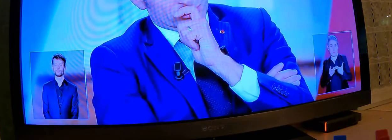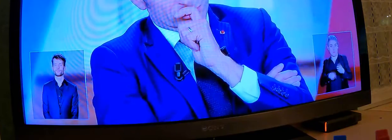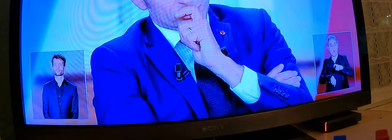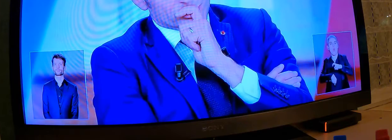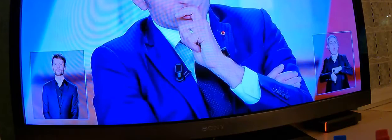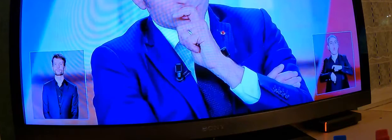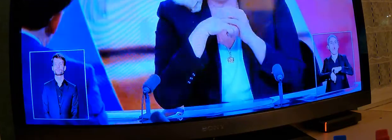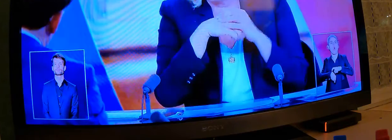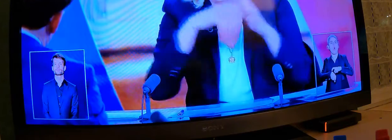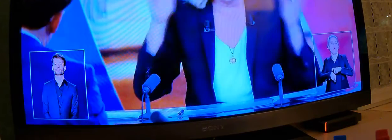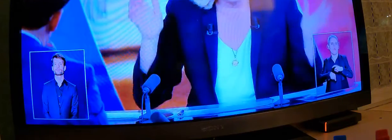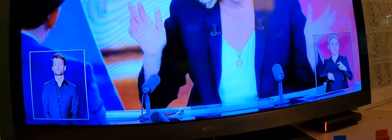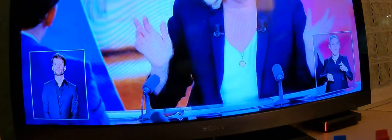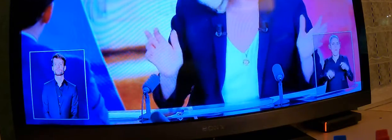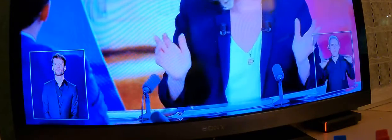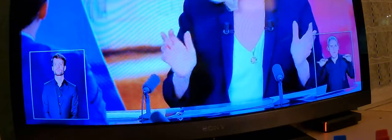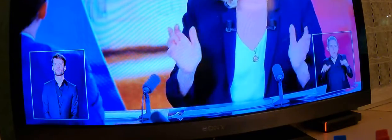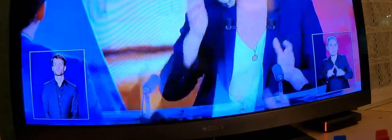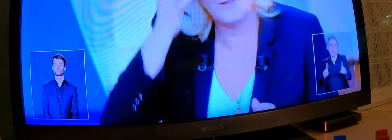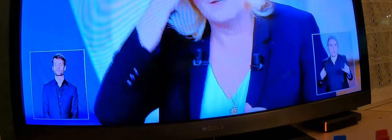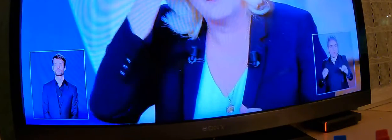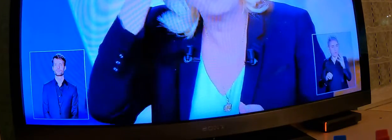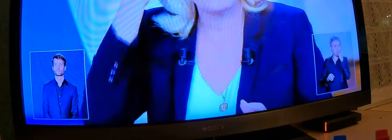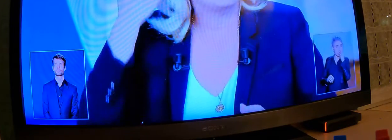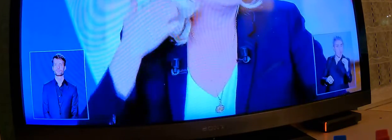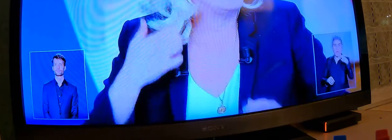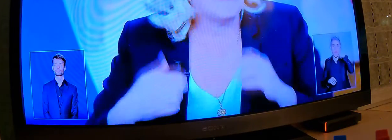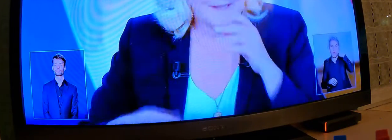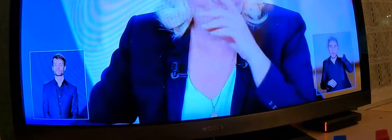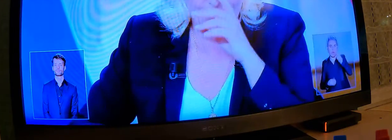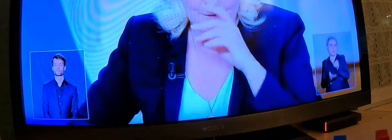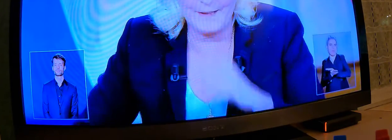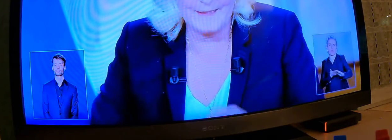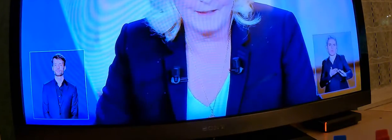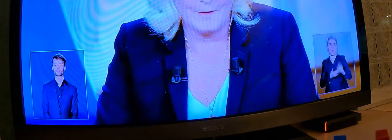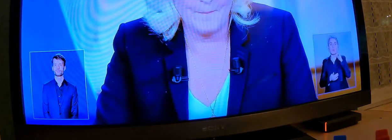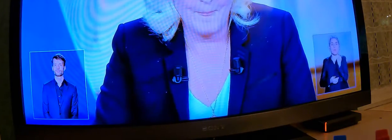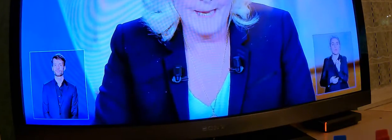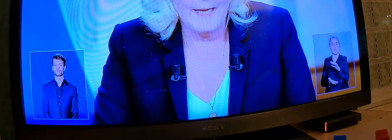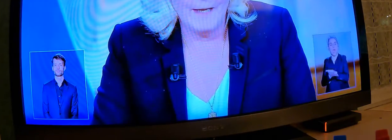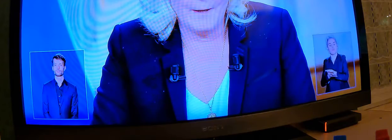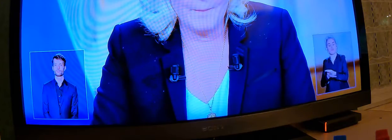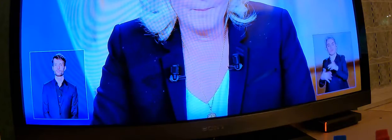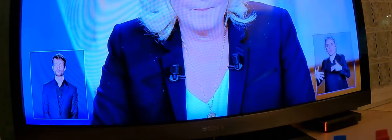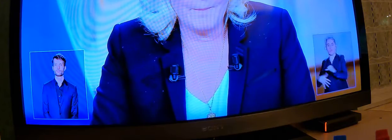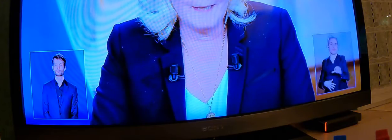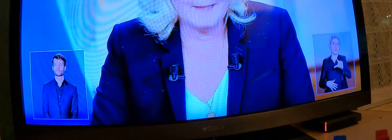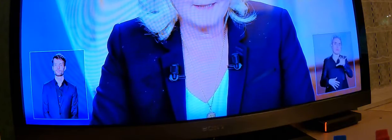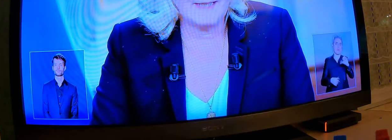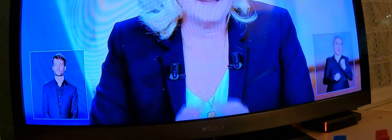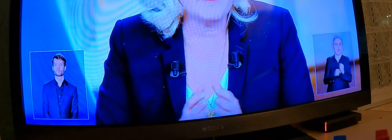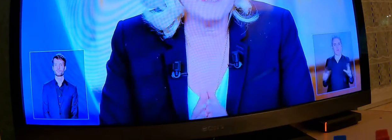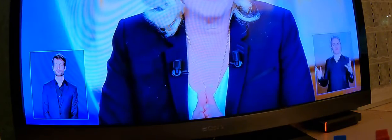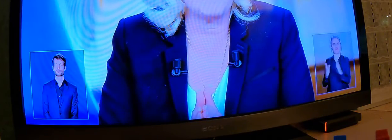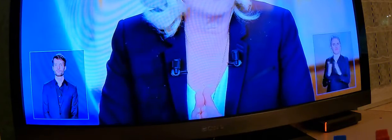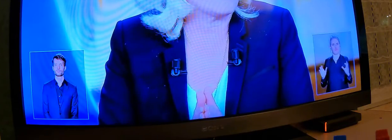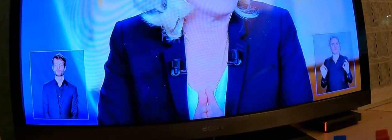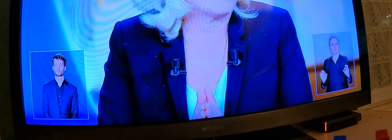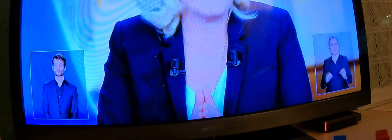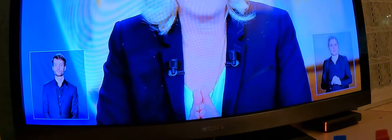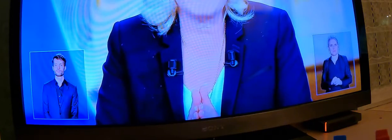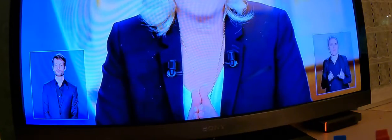creuses des trains, même des grandes lignes d'ailleurs, pour les 18-25 ans. Mais ce qui a été aussi